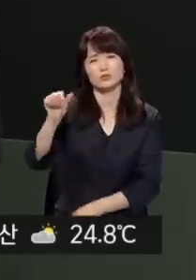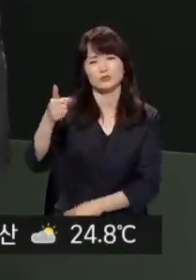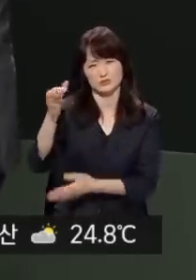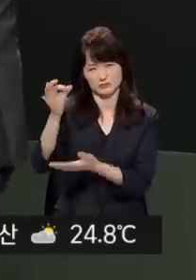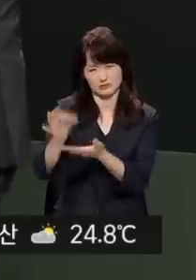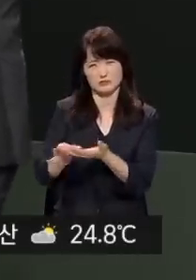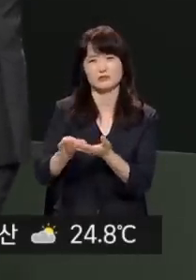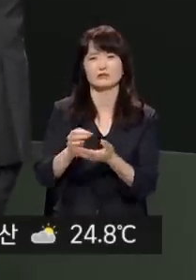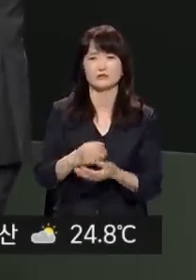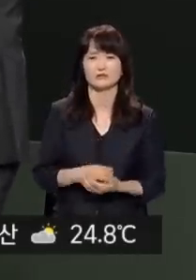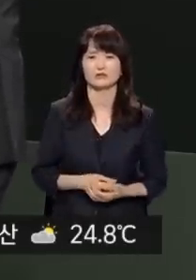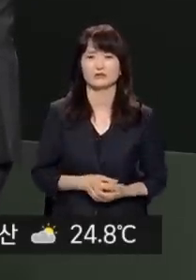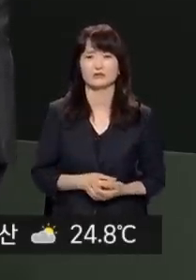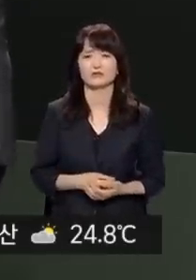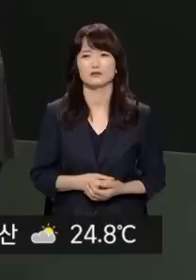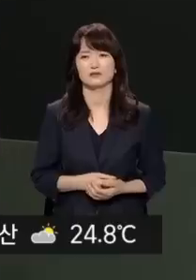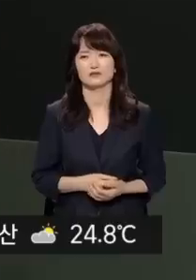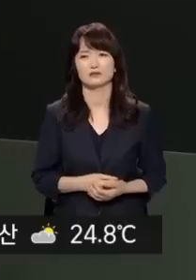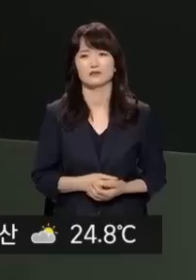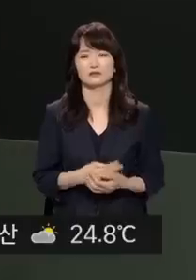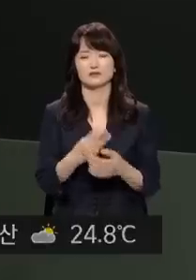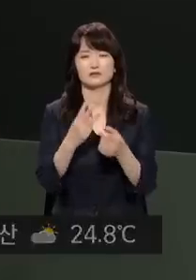다음 이어가죠